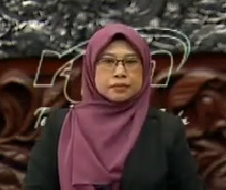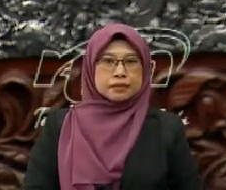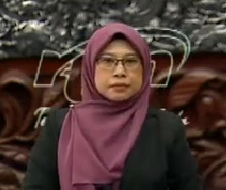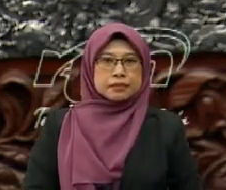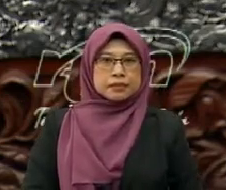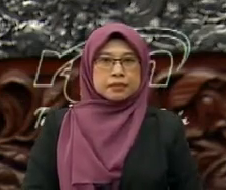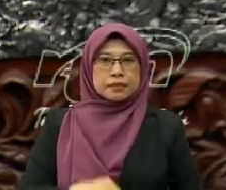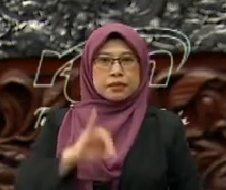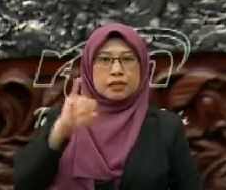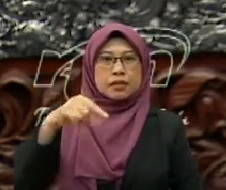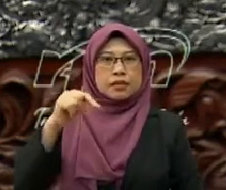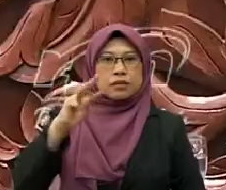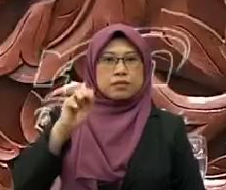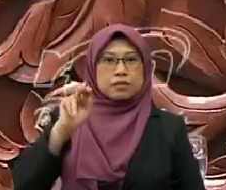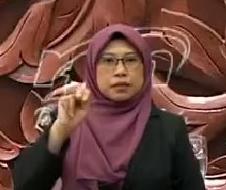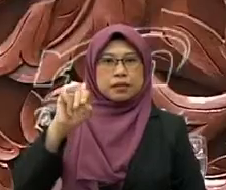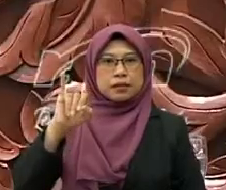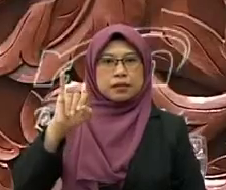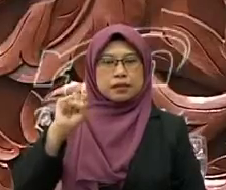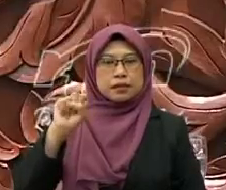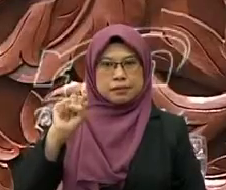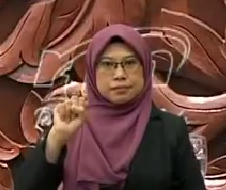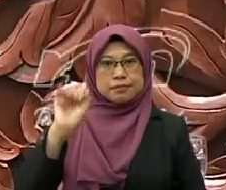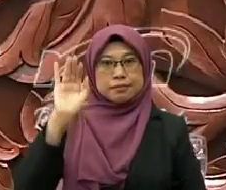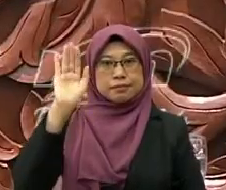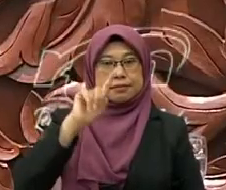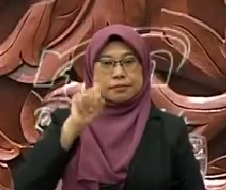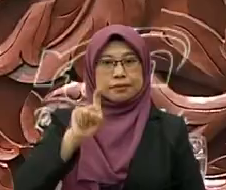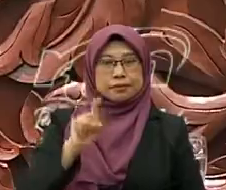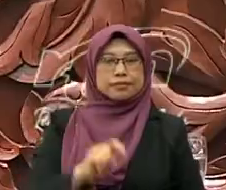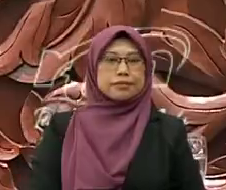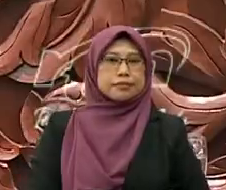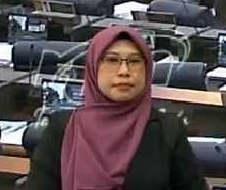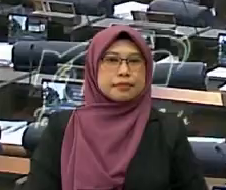tanya manis tanya manis